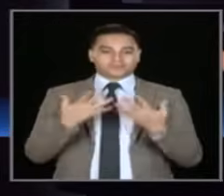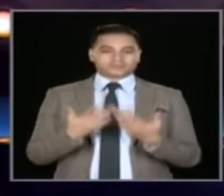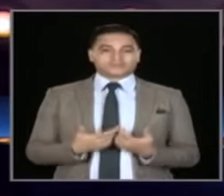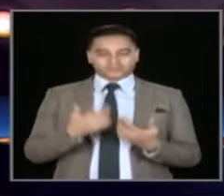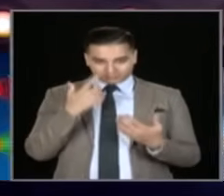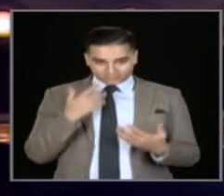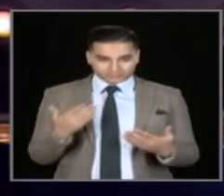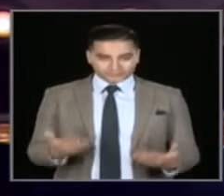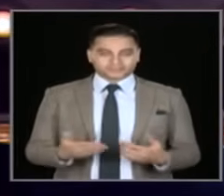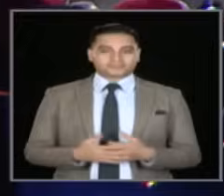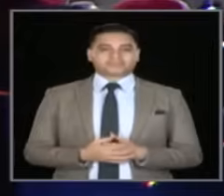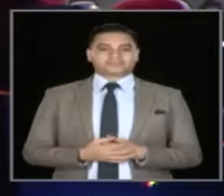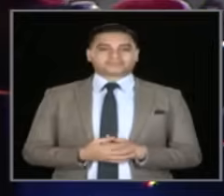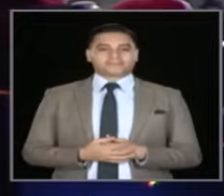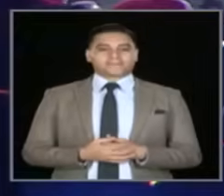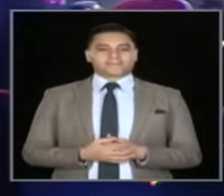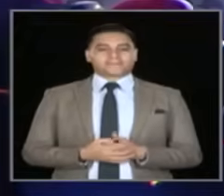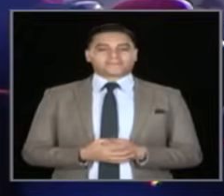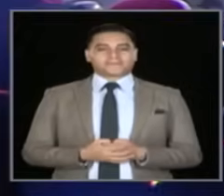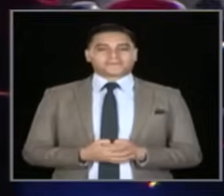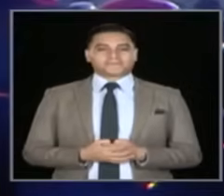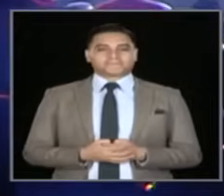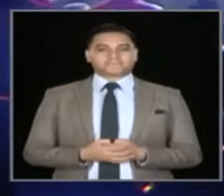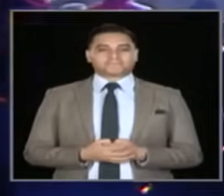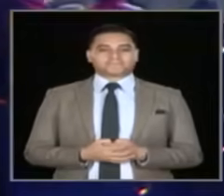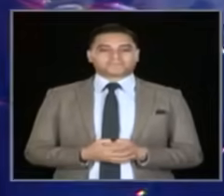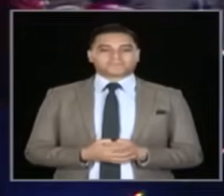ذهنية. الهدف الذهبي،